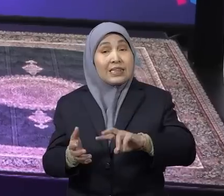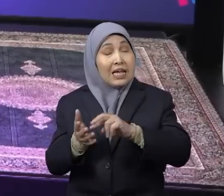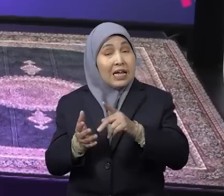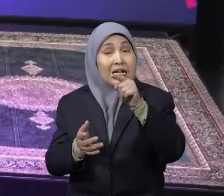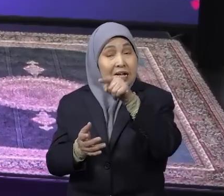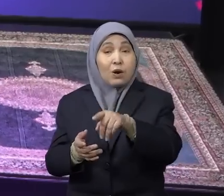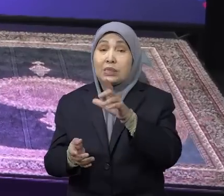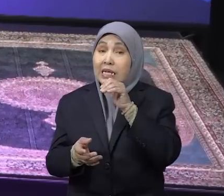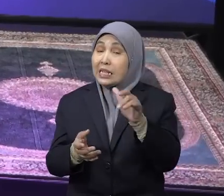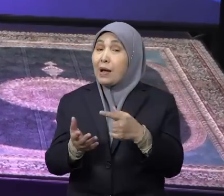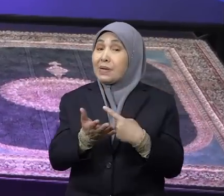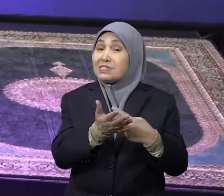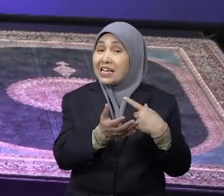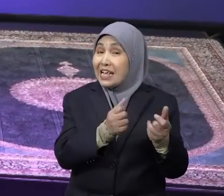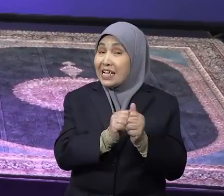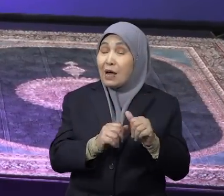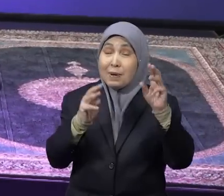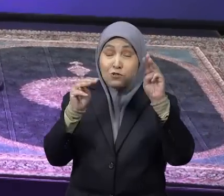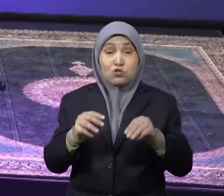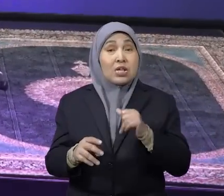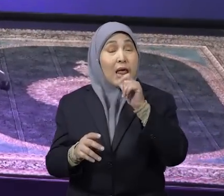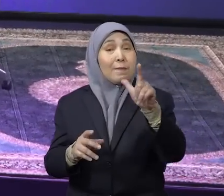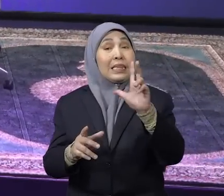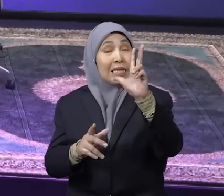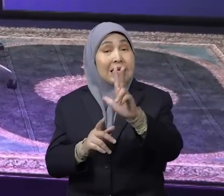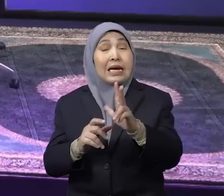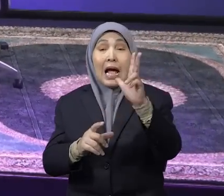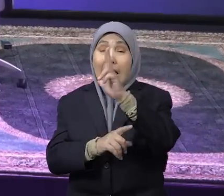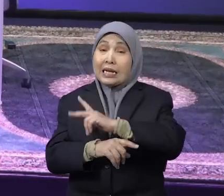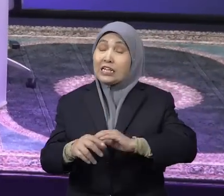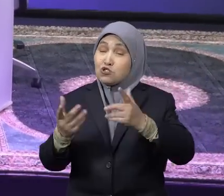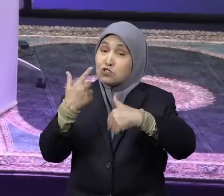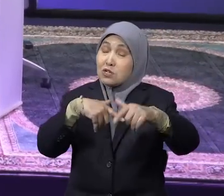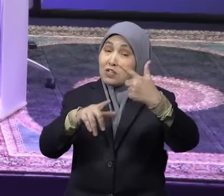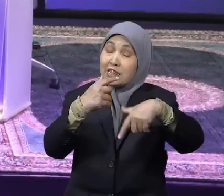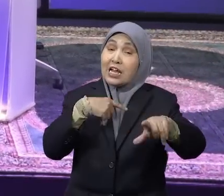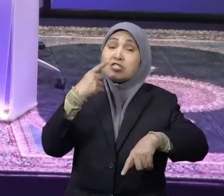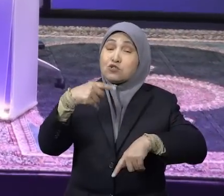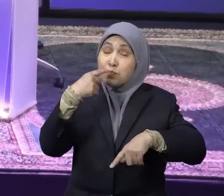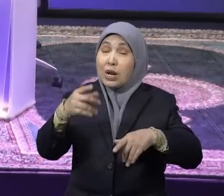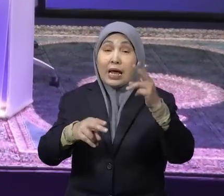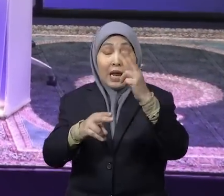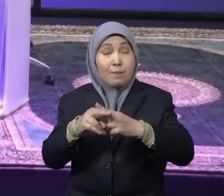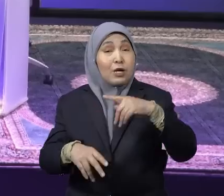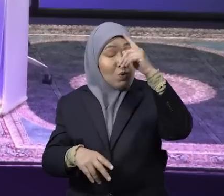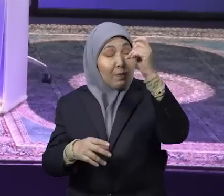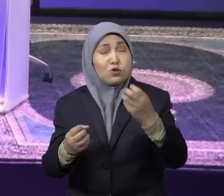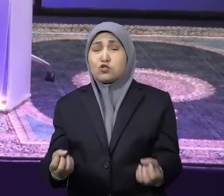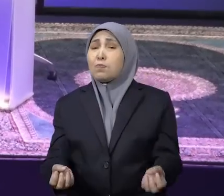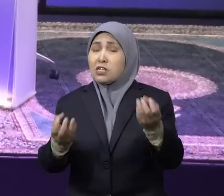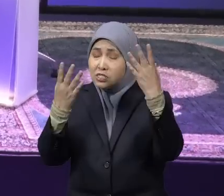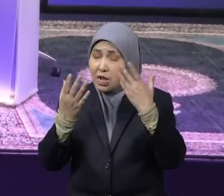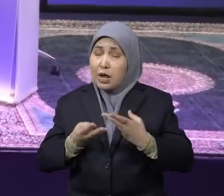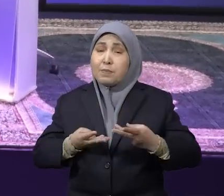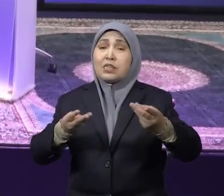bagimu adalah bahawa engkau tidak berbicara dengan manusia selama 3 hari kecuali dengan isyarat, dan sebutlah nama Tuhanmu sebanyak-banyaknya